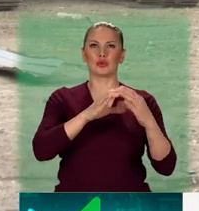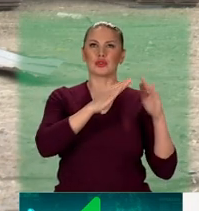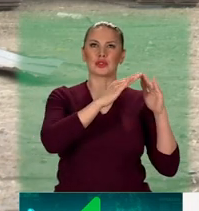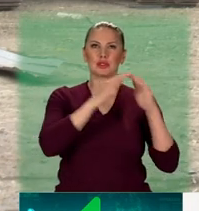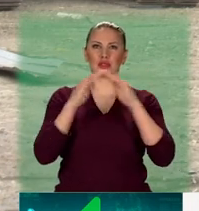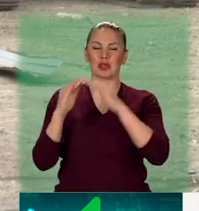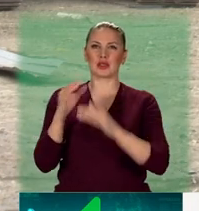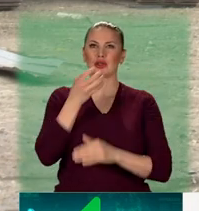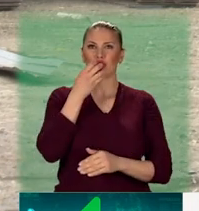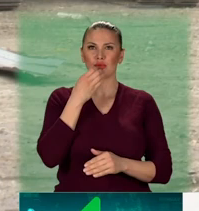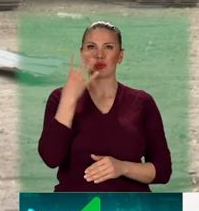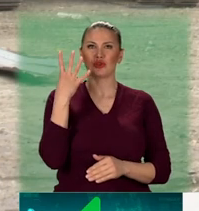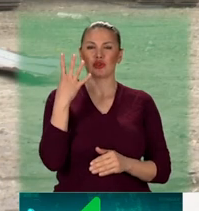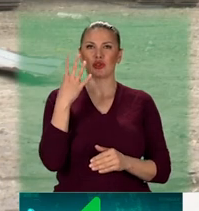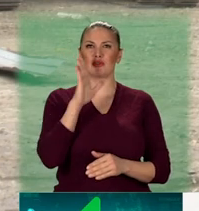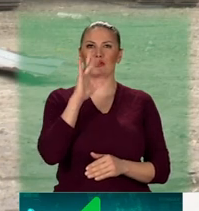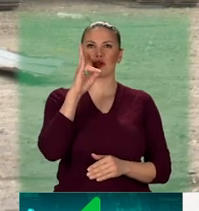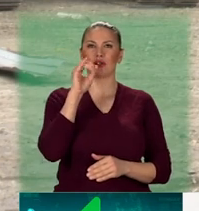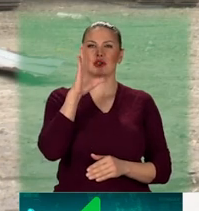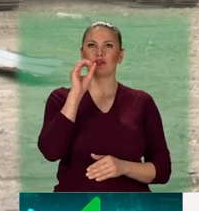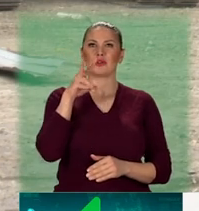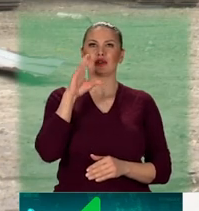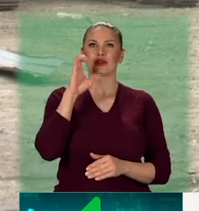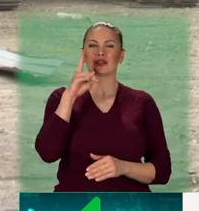4 из них будут расположены в Невельске и по одному в